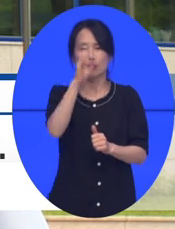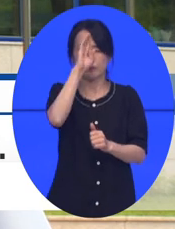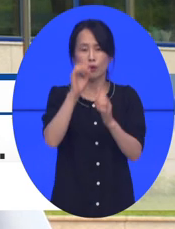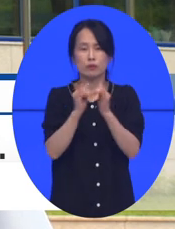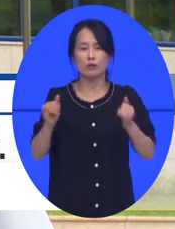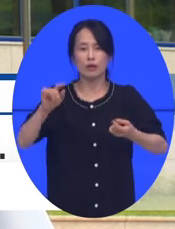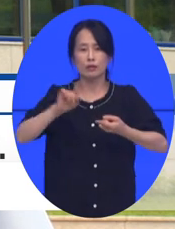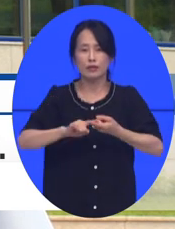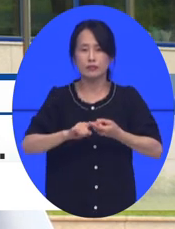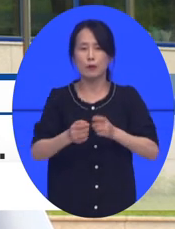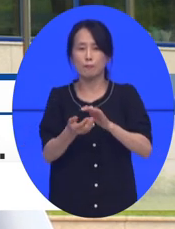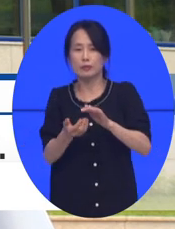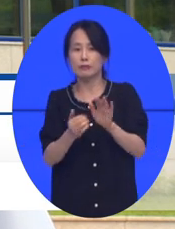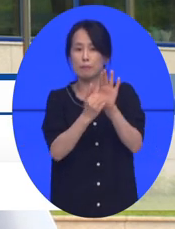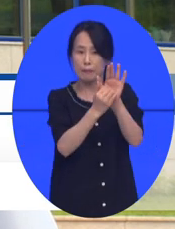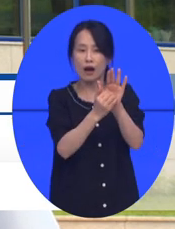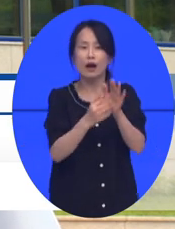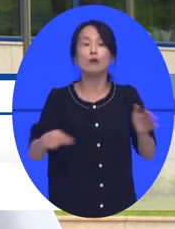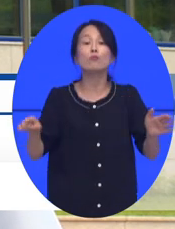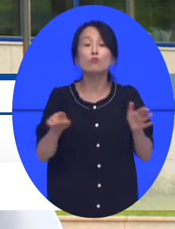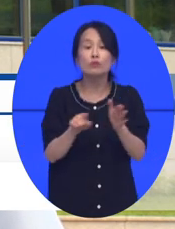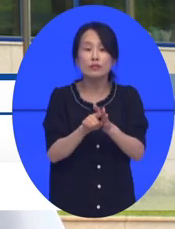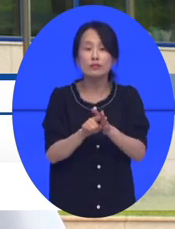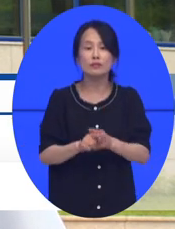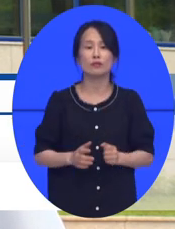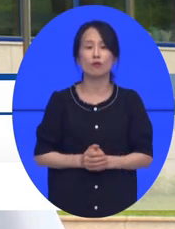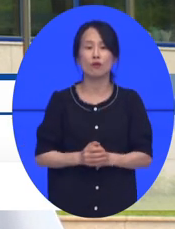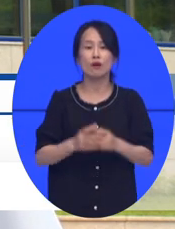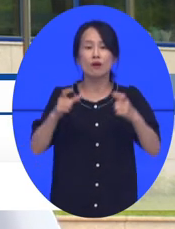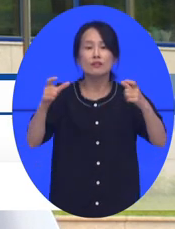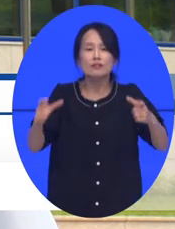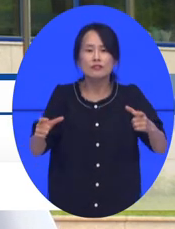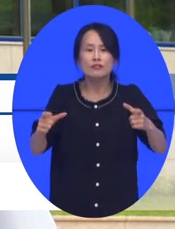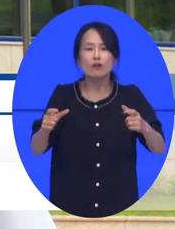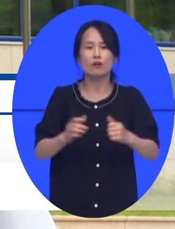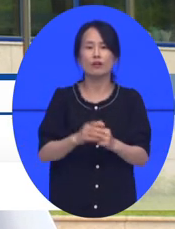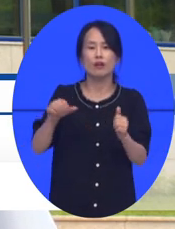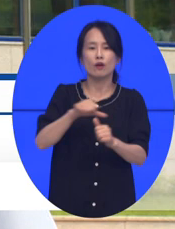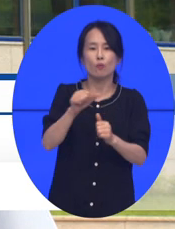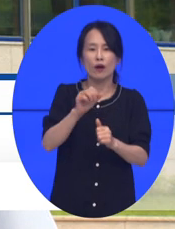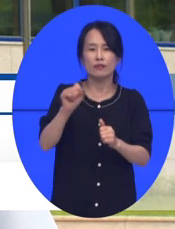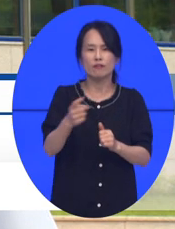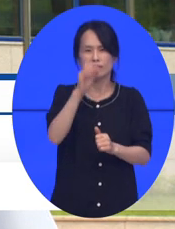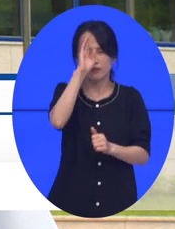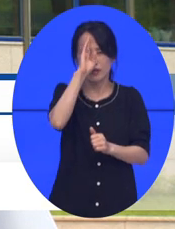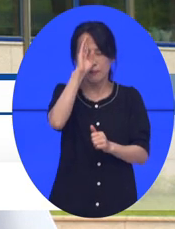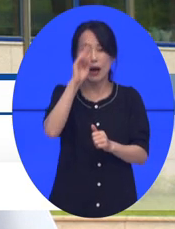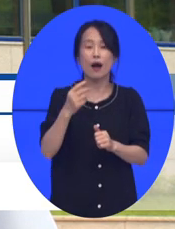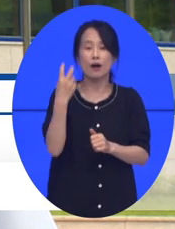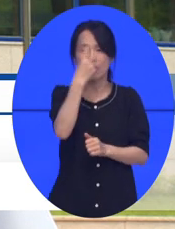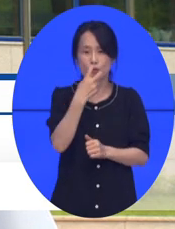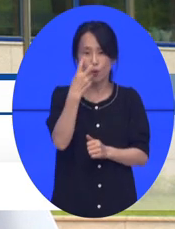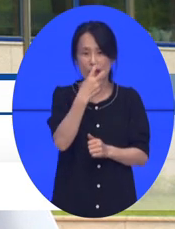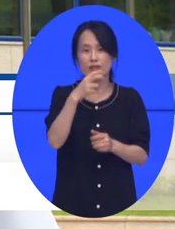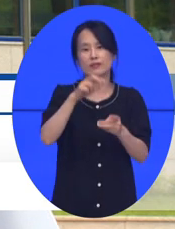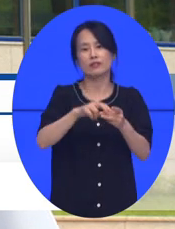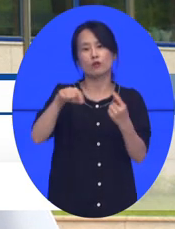선제적 예방 관리를 위해 도는 지역 거점형 환경성 질환 예방 관리 센터를 운영 중에